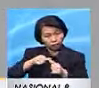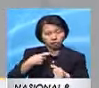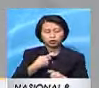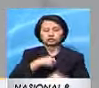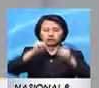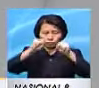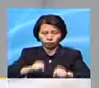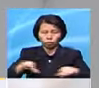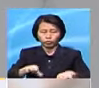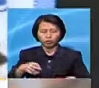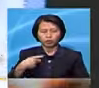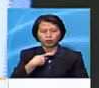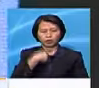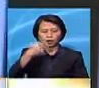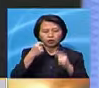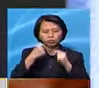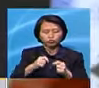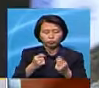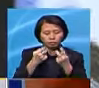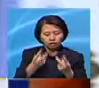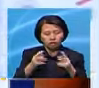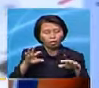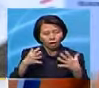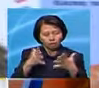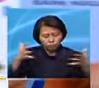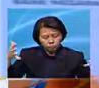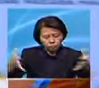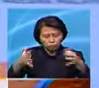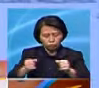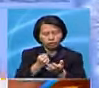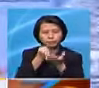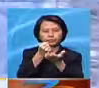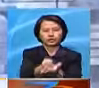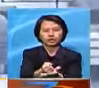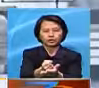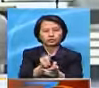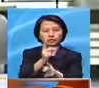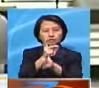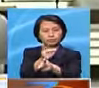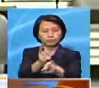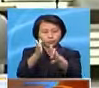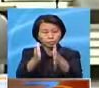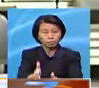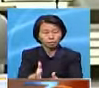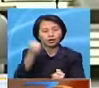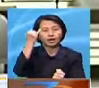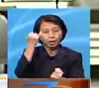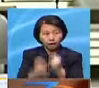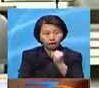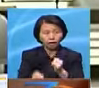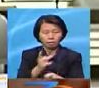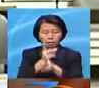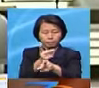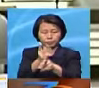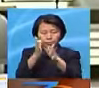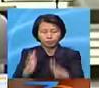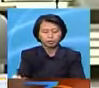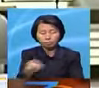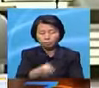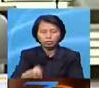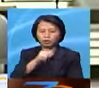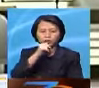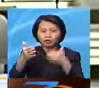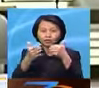buat dan kita akan Cuba tengok macam mana skop yang kita Boleh bantu supaya akhirnya peminjam-peminjam ini